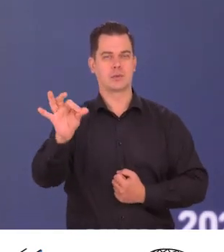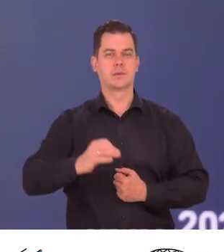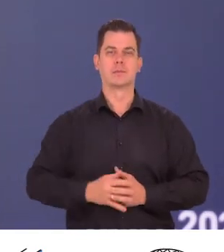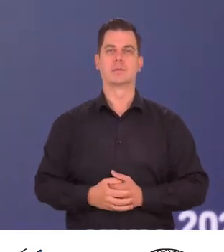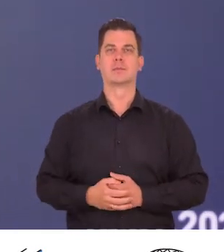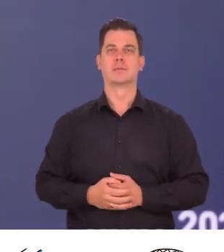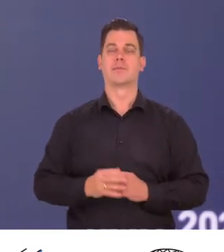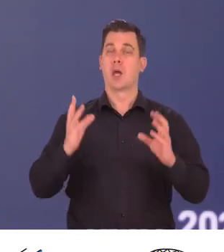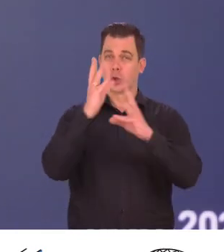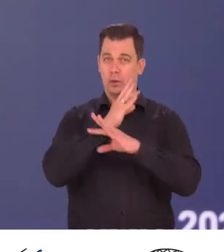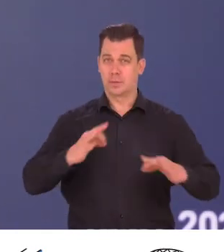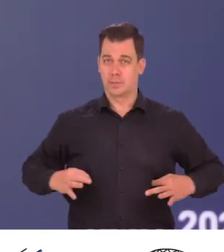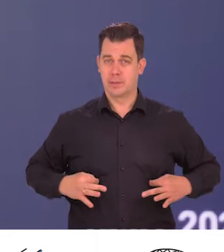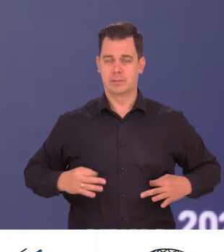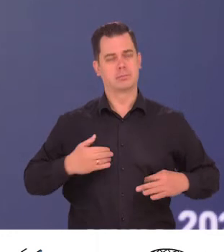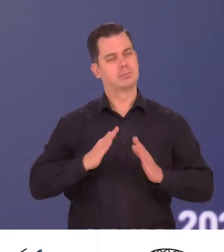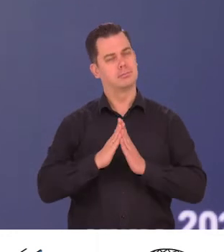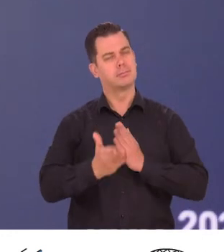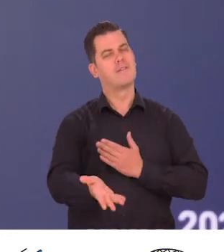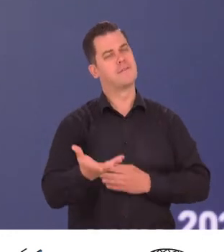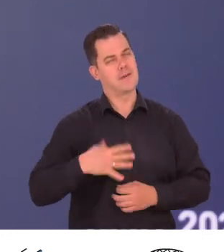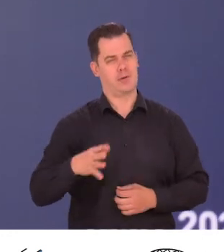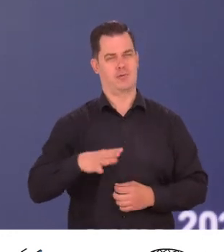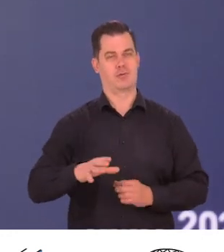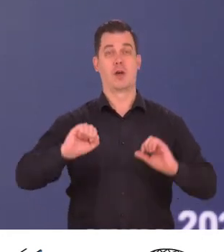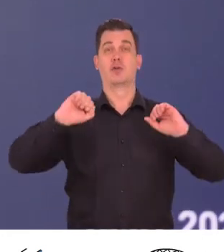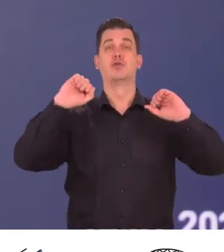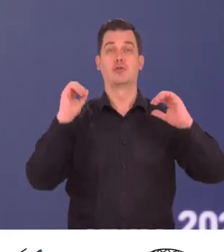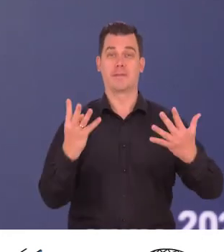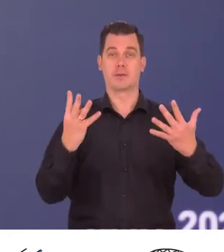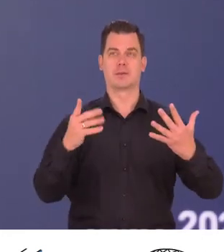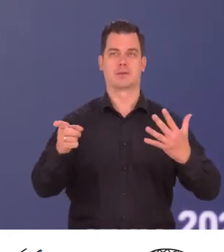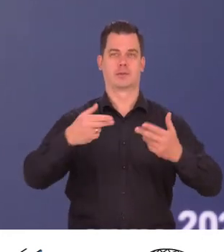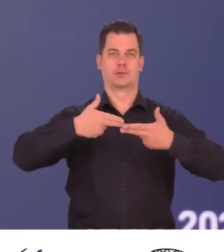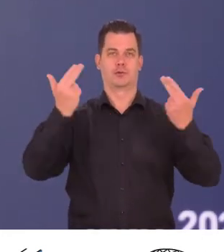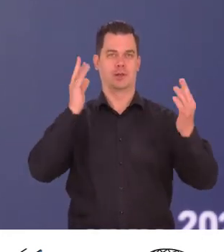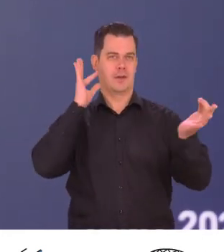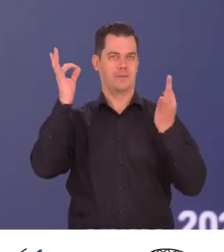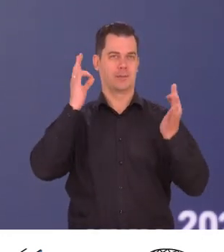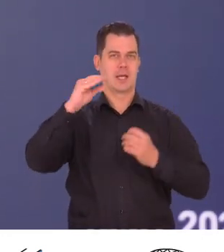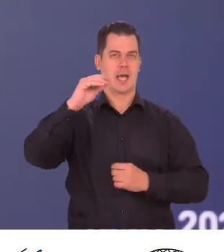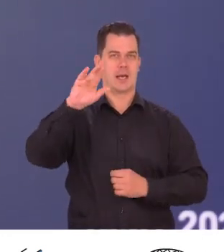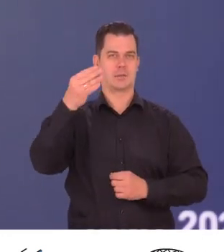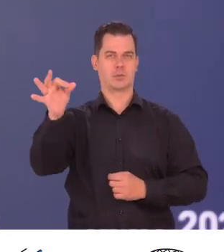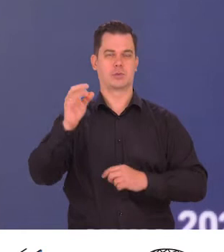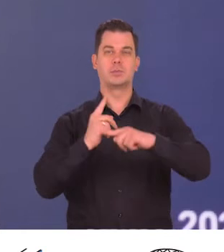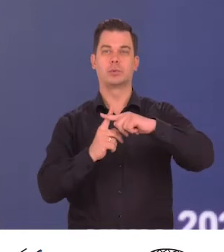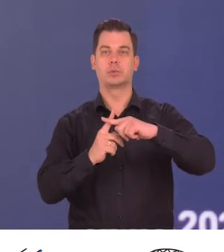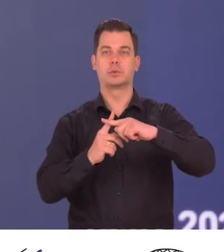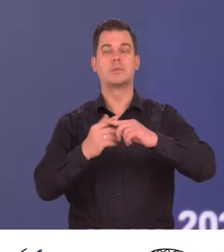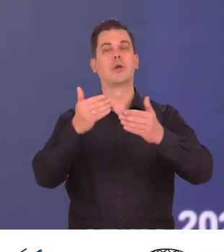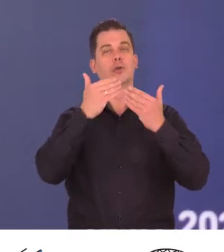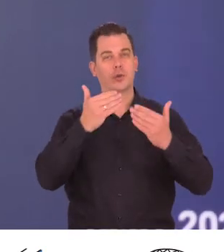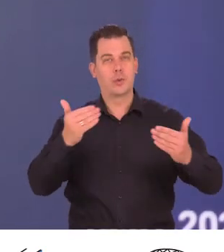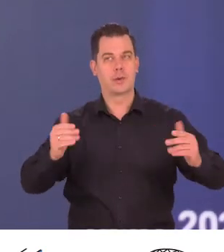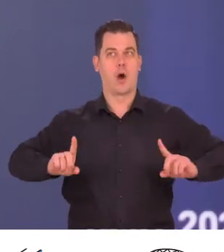Erasmusa. Szanowni Państwo, zachęcam Państwa do udziału w 9. Ogólnopolskim Dniu Informacyjnym Erasmus+ i